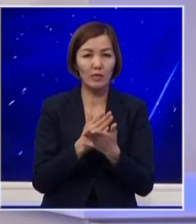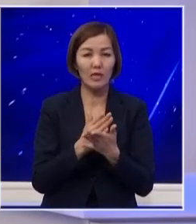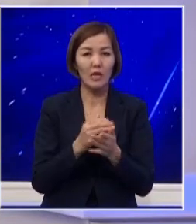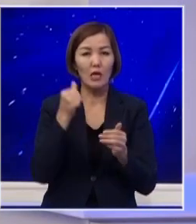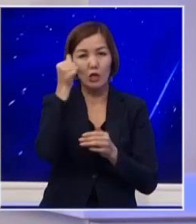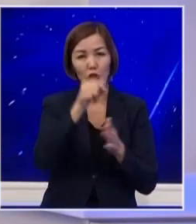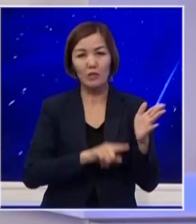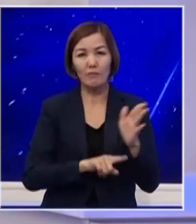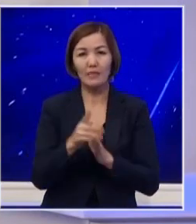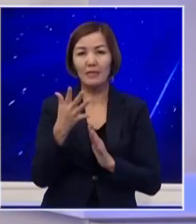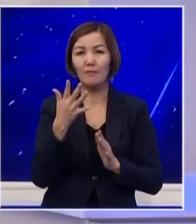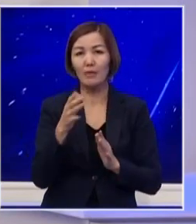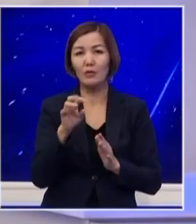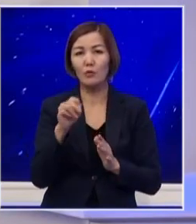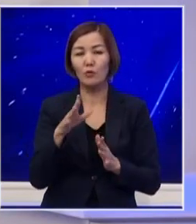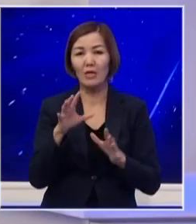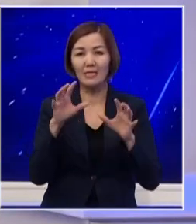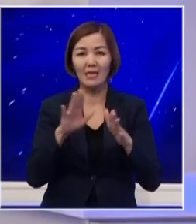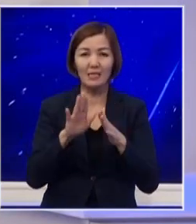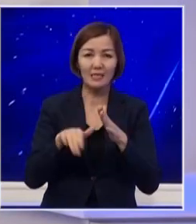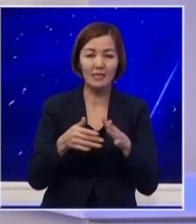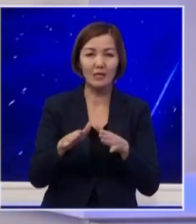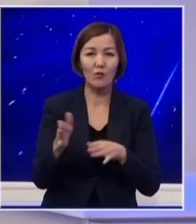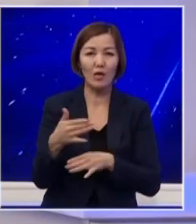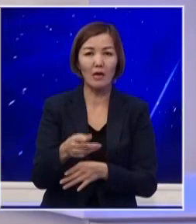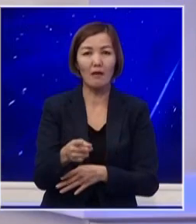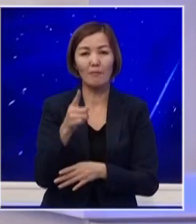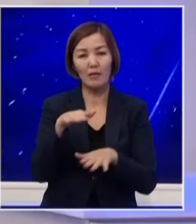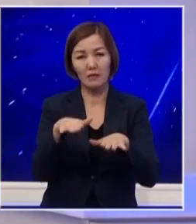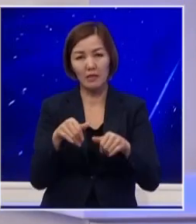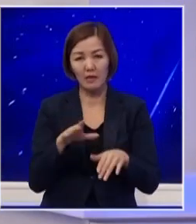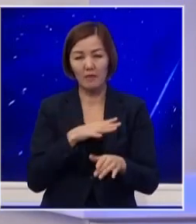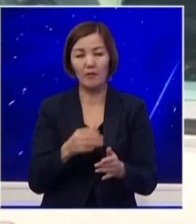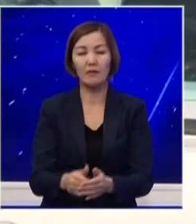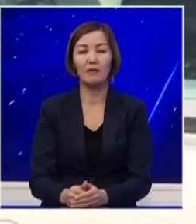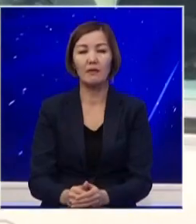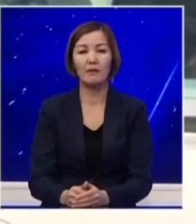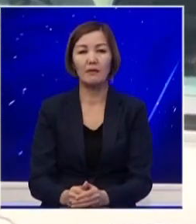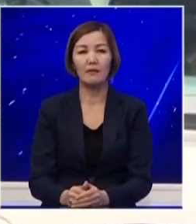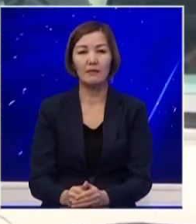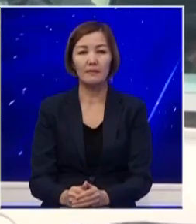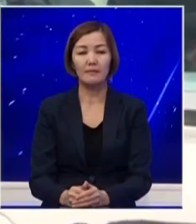жыл басынан бері 5 тоннаға жуық заңсыз ауланған балықты тәркілеп алыпты.